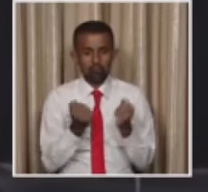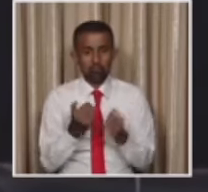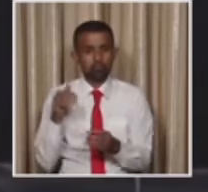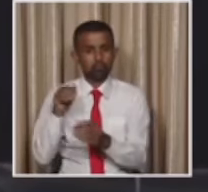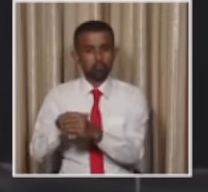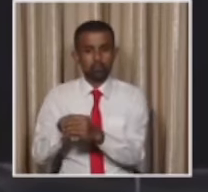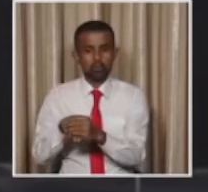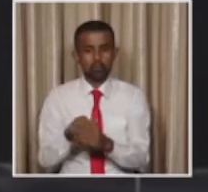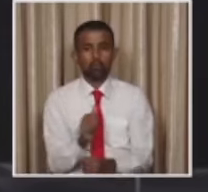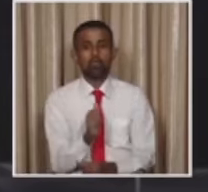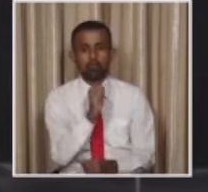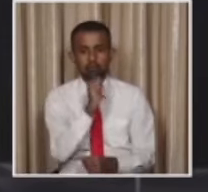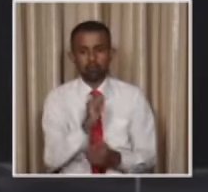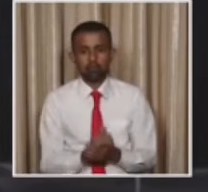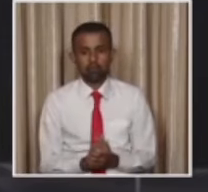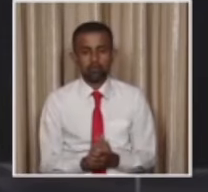මේක දැමෙයි ඇයි?